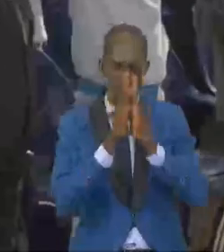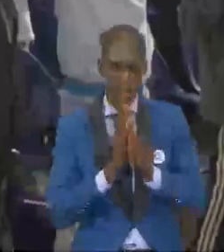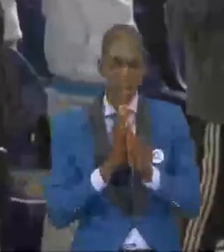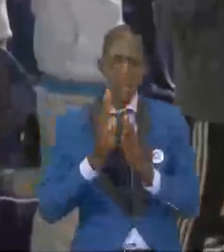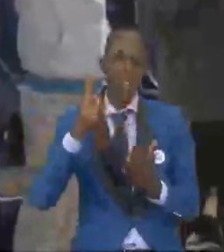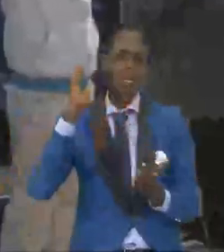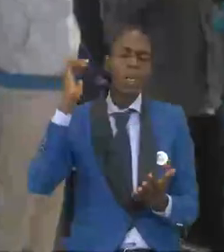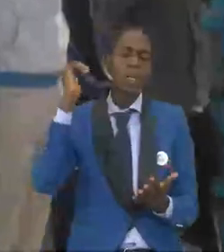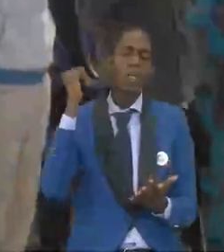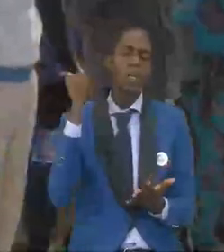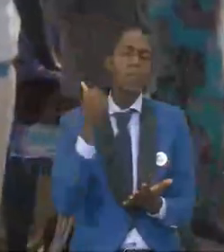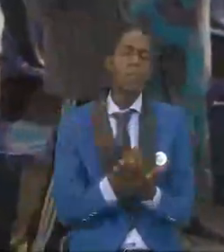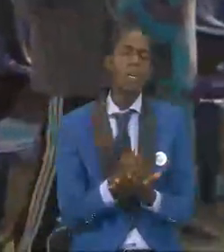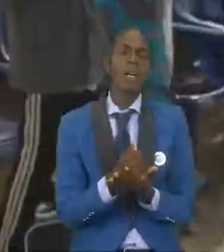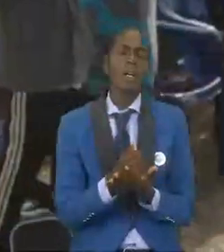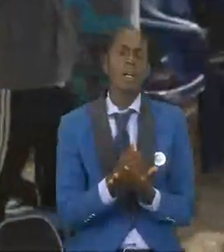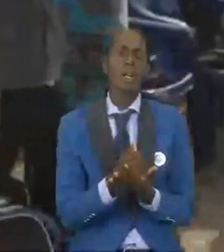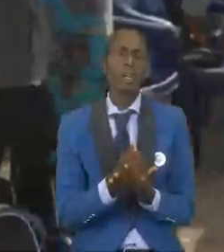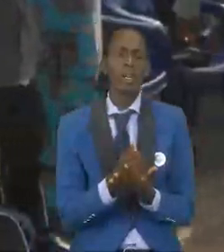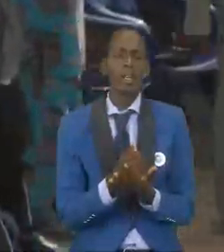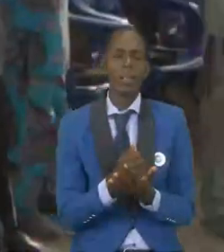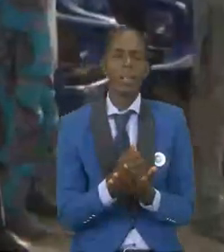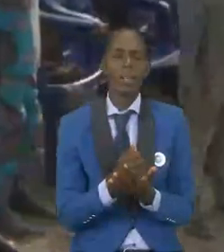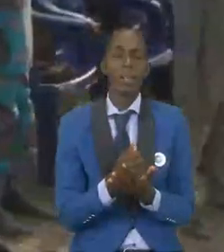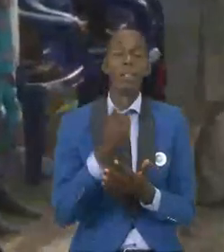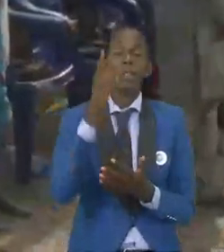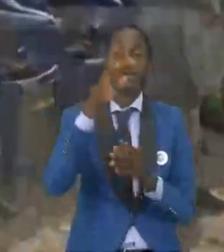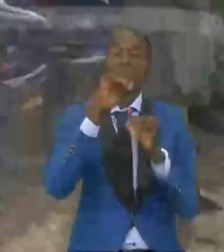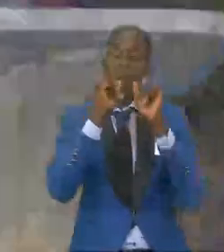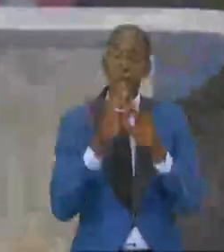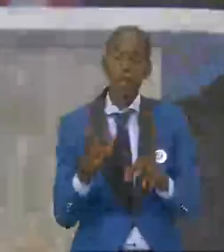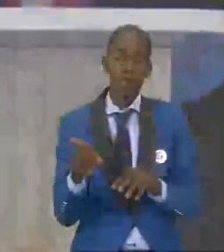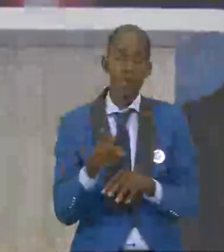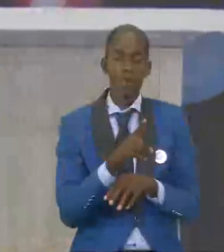au nom de Jésus nous prions